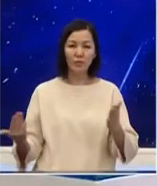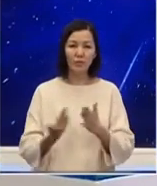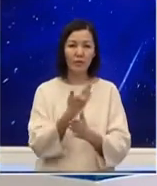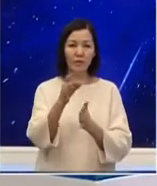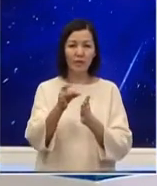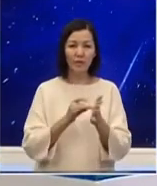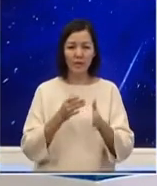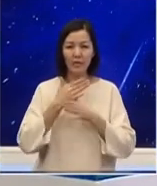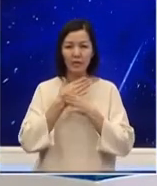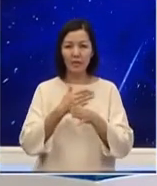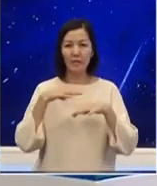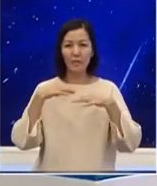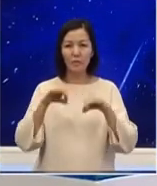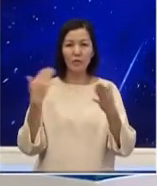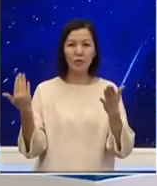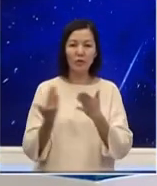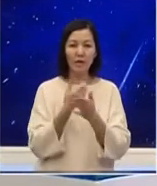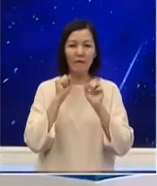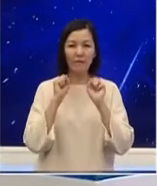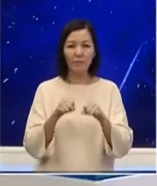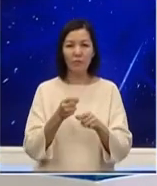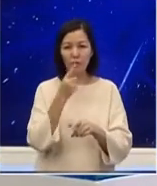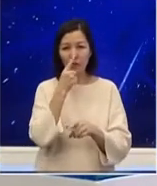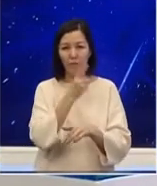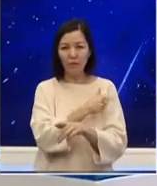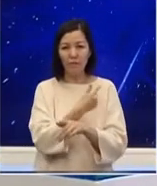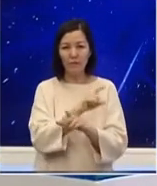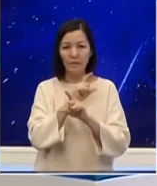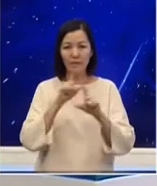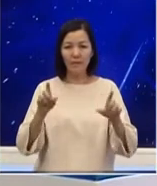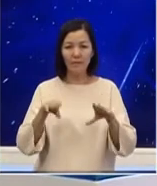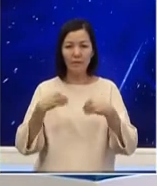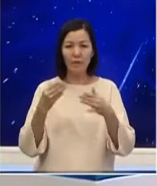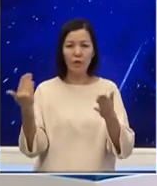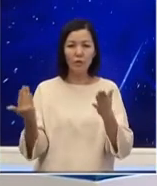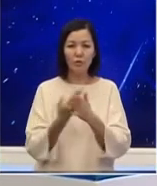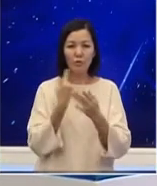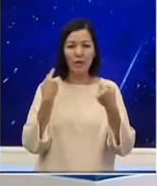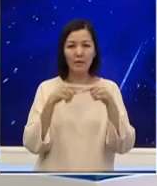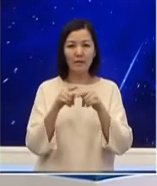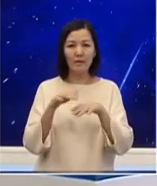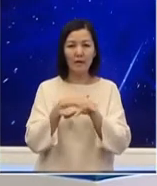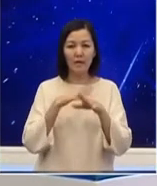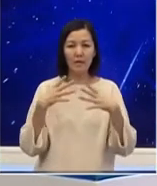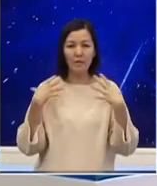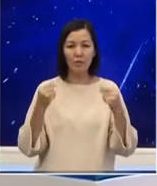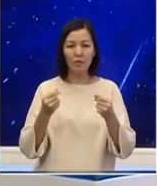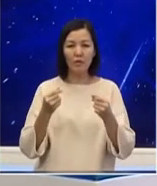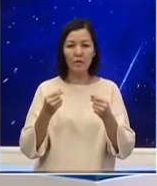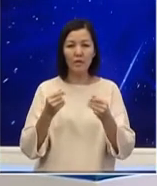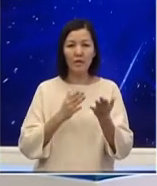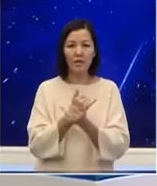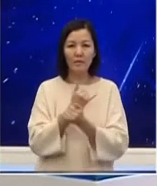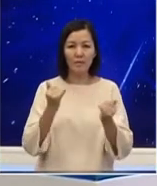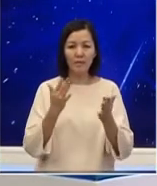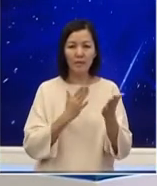Жаңа жедел жәрдем көліктері жаңа мүмкіндіктер. Таяуда медицина мекемелеріне берілген су жаңа техника халық саулығы күзетінде жүр.